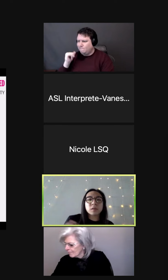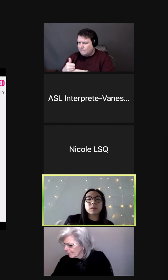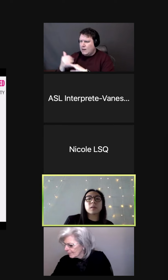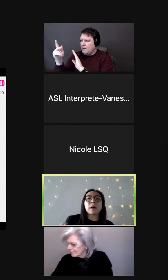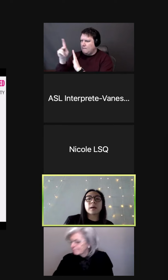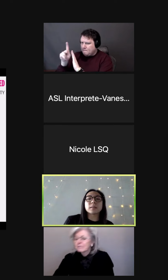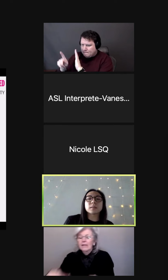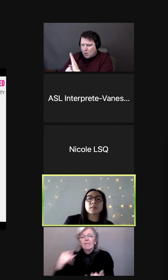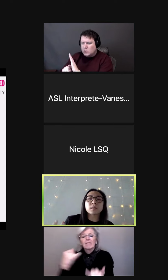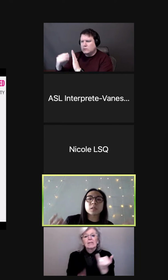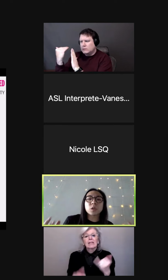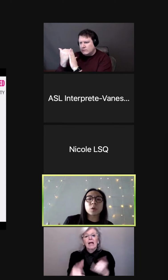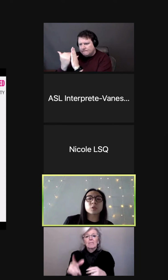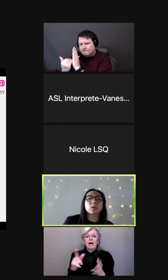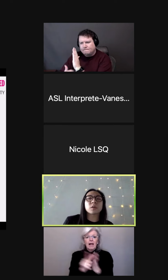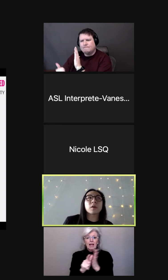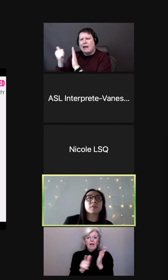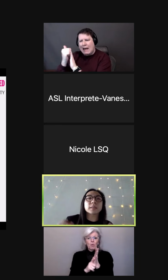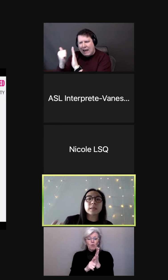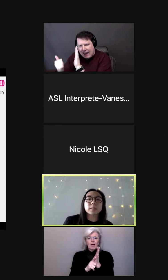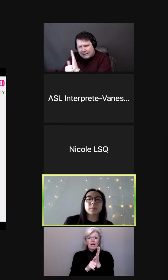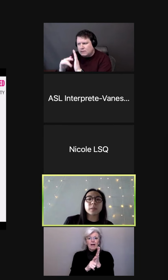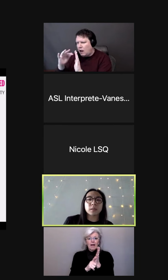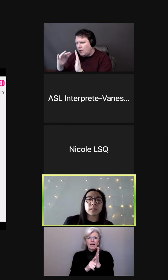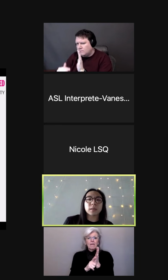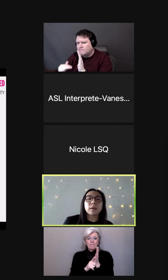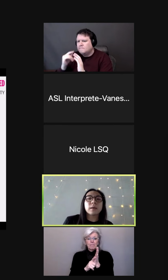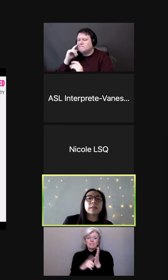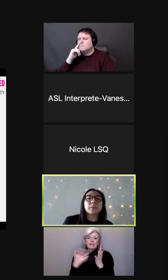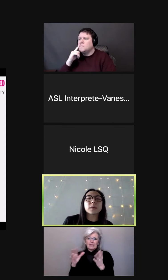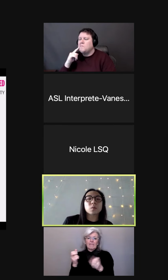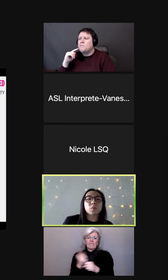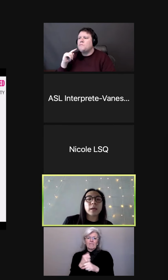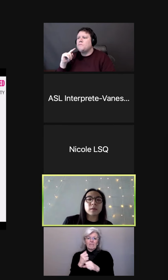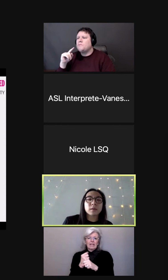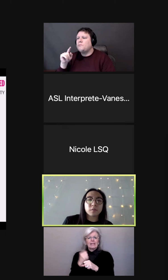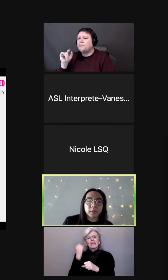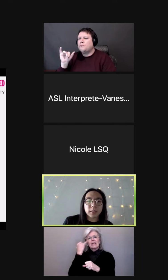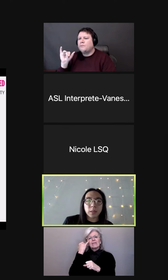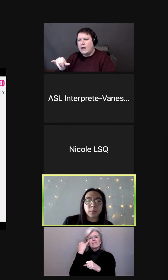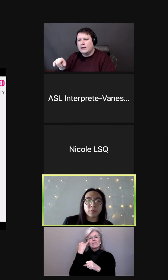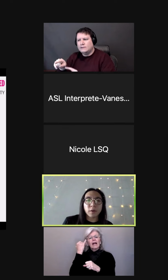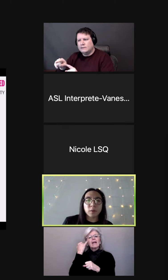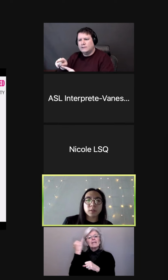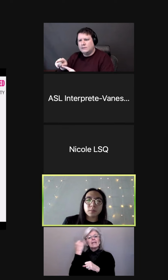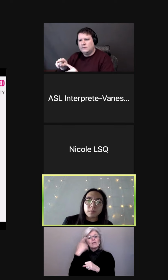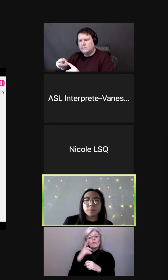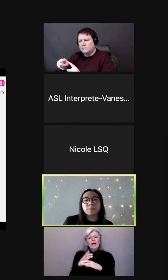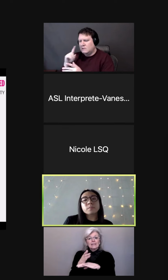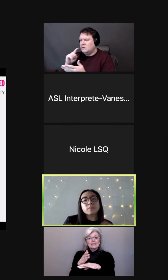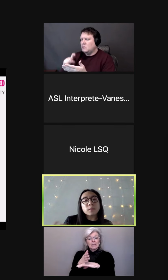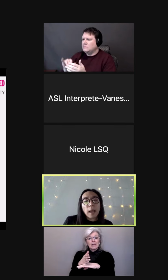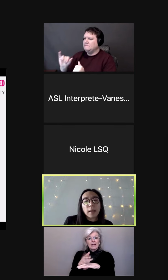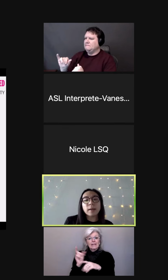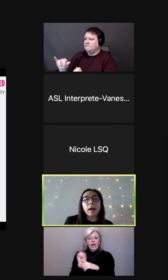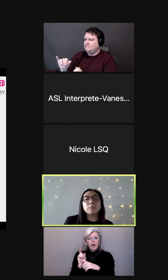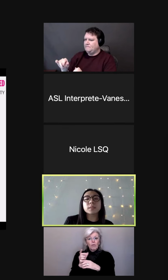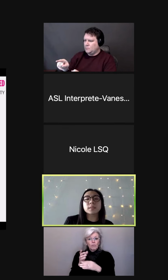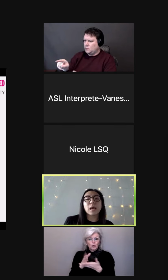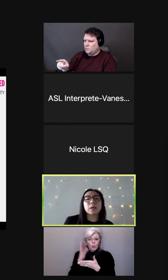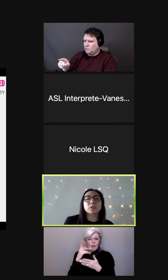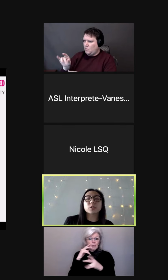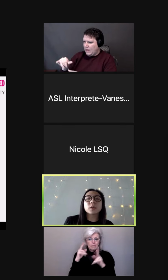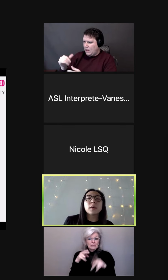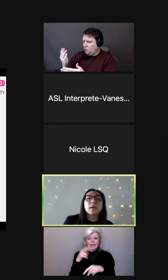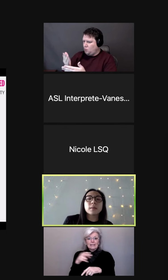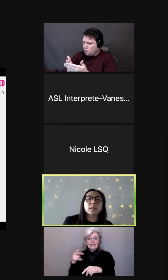fin de compte, ces lois ont matérialisé la notion d'accessibilité en tant que droit pour les personnes